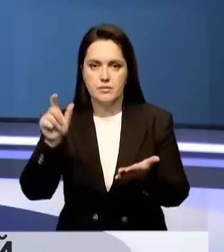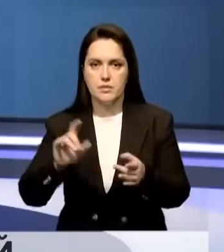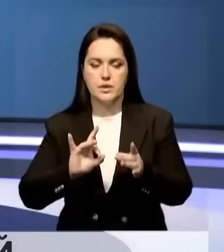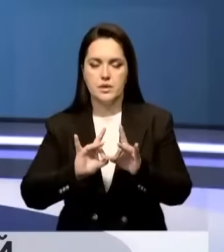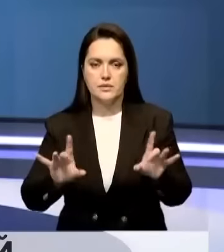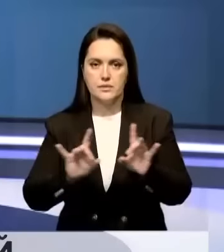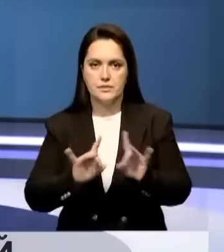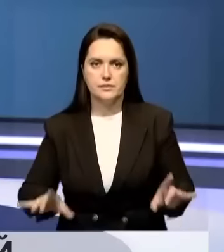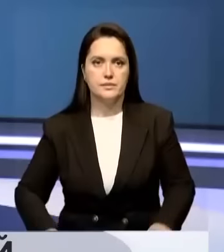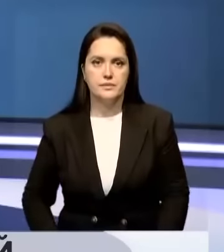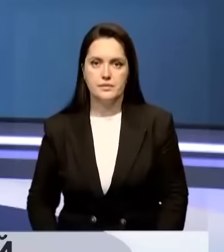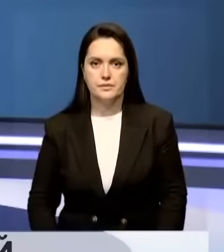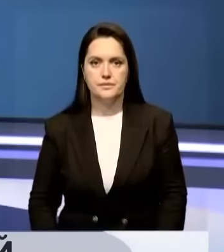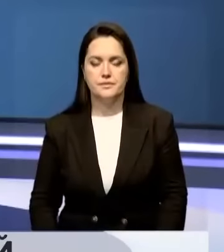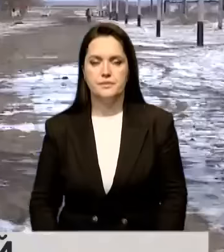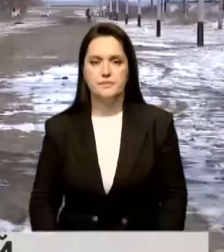Аслана Абуталипова.